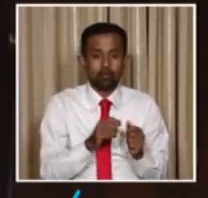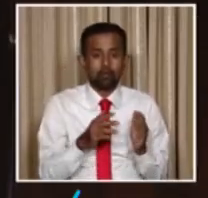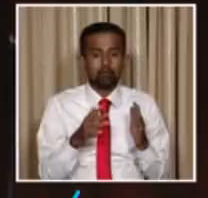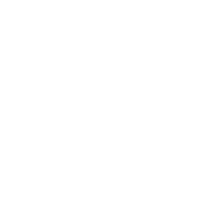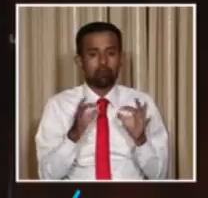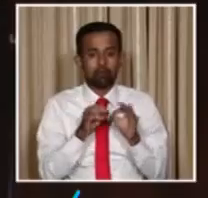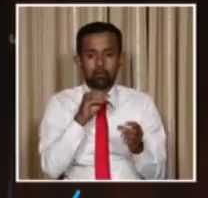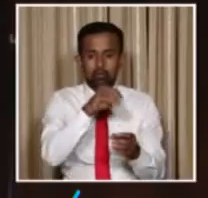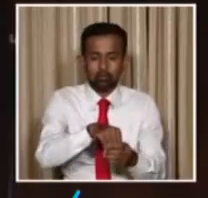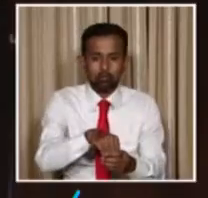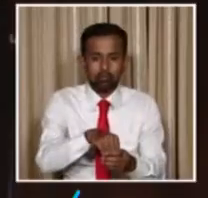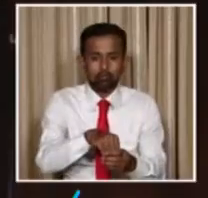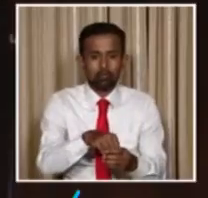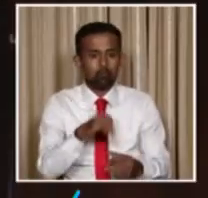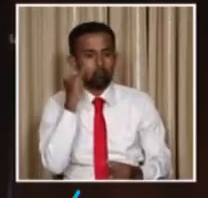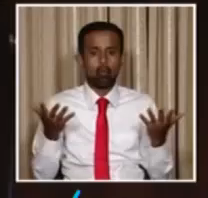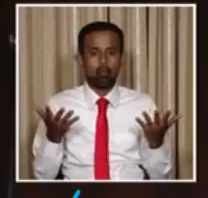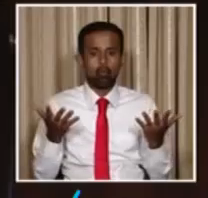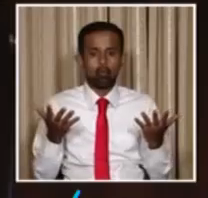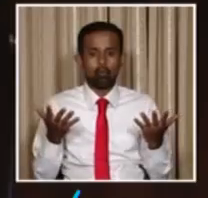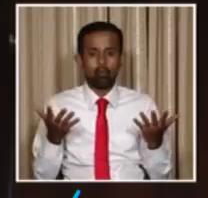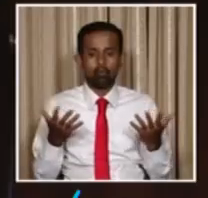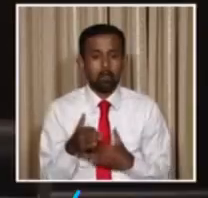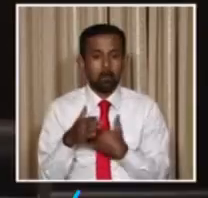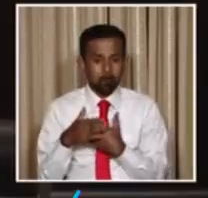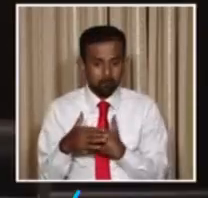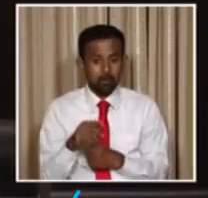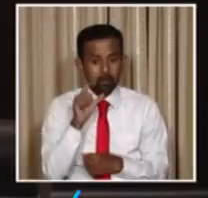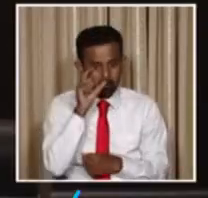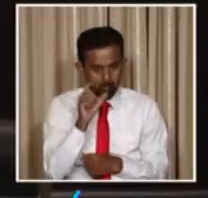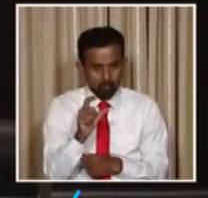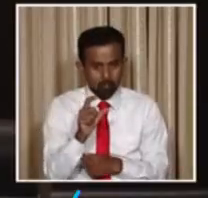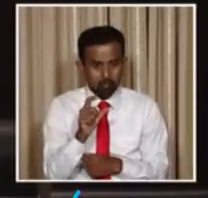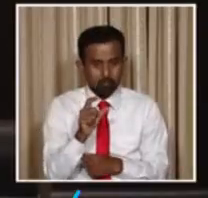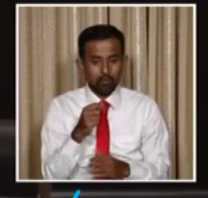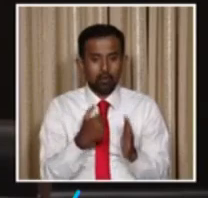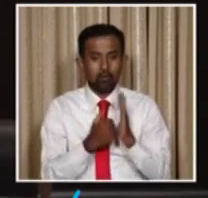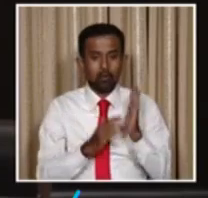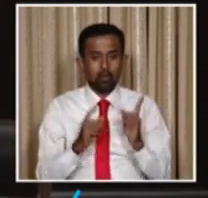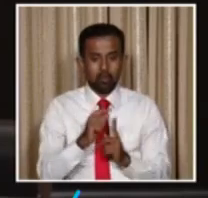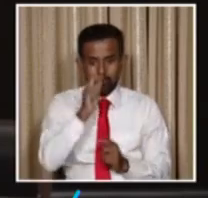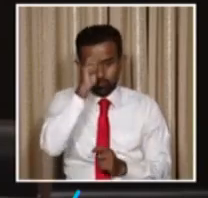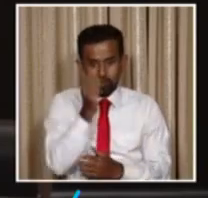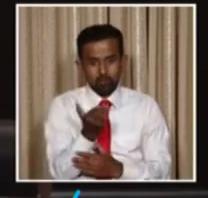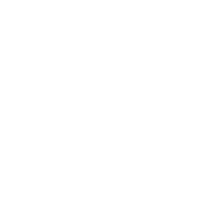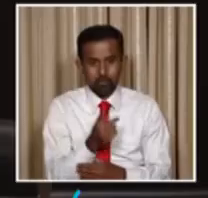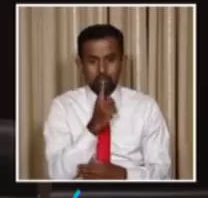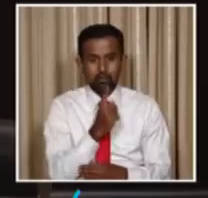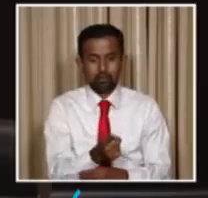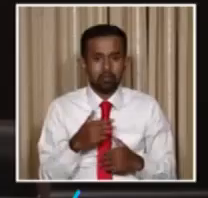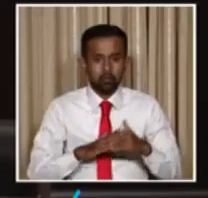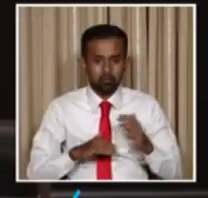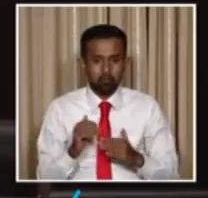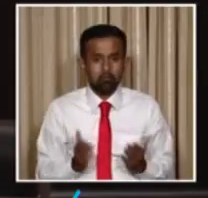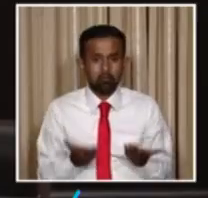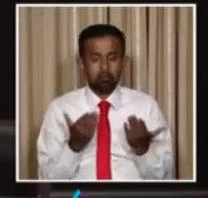යොමු කරනකොට ඒක විවේචනය කරන්න පටන් අරන්. ලොකු ගැටලුවක් ඇත්තරම. මං හිතන්නේ ගරු ඇමතිතුමාගෙන් අපි ඉල්ලීමක් කරනවා ගෞරවයෙන්